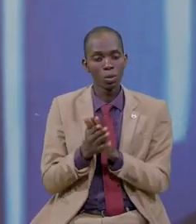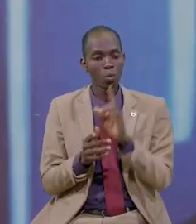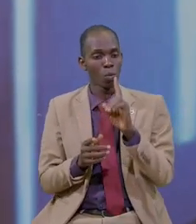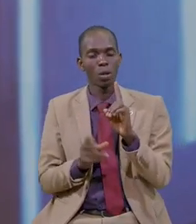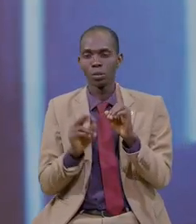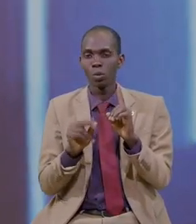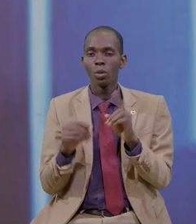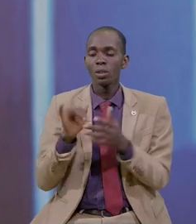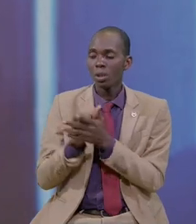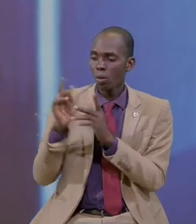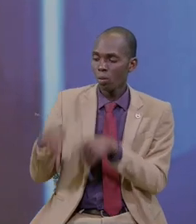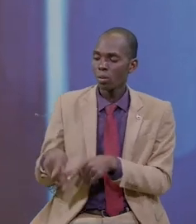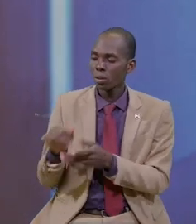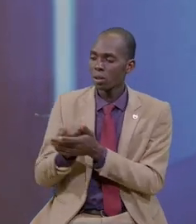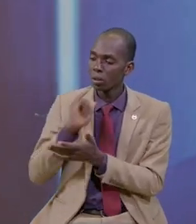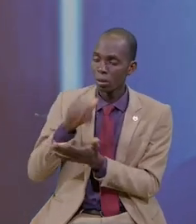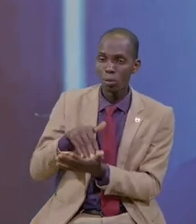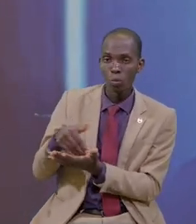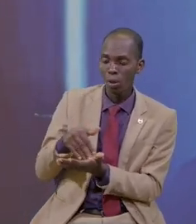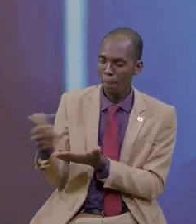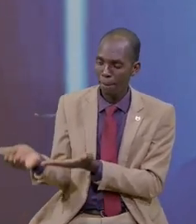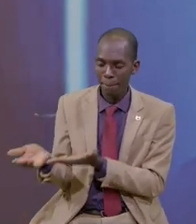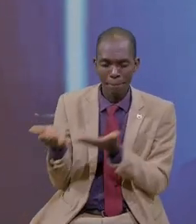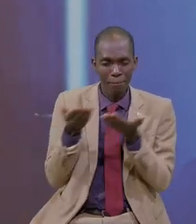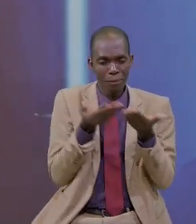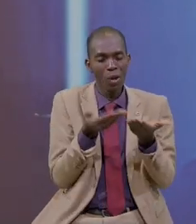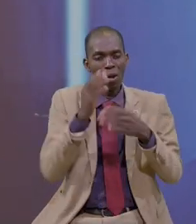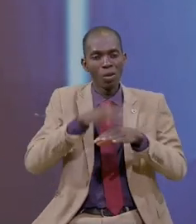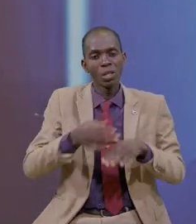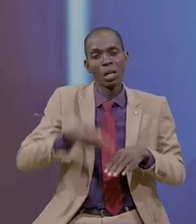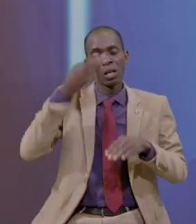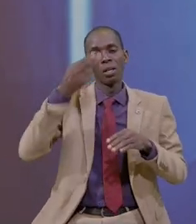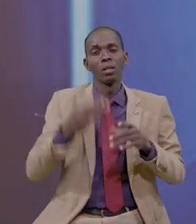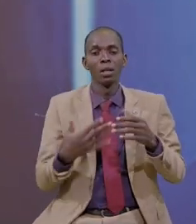dans la chambre froide. Et nous l'enflammons. Et nous sommes un.